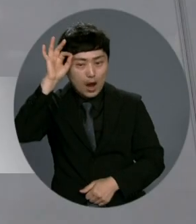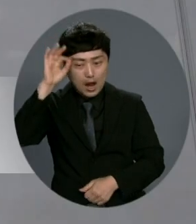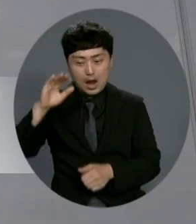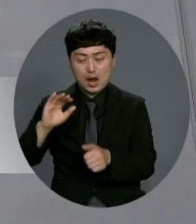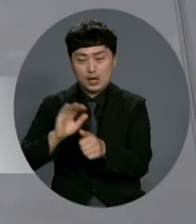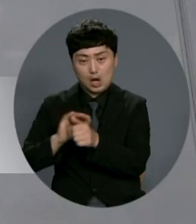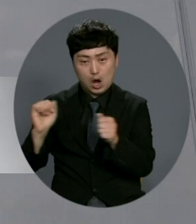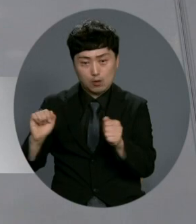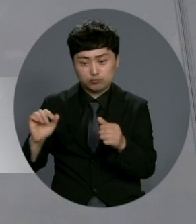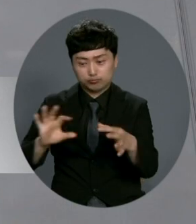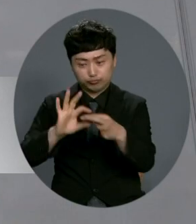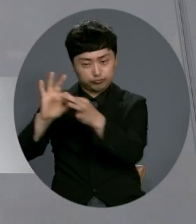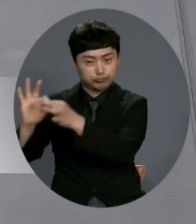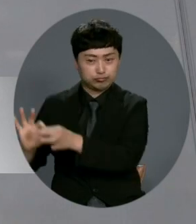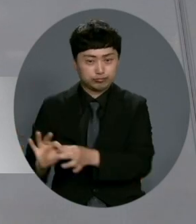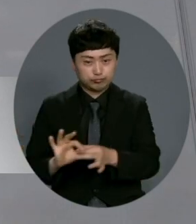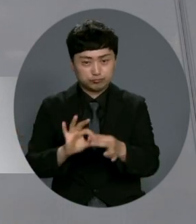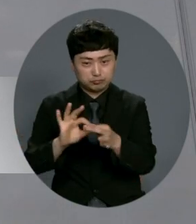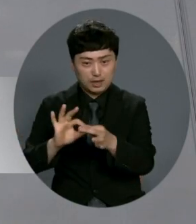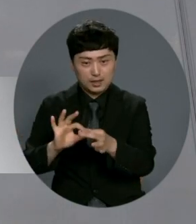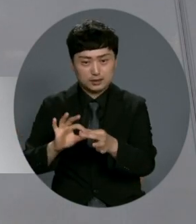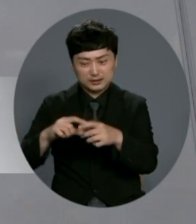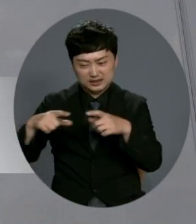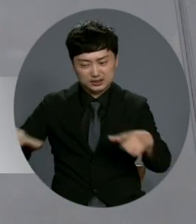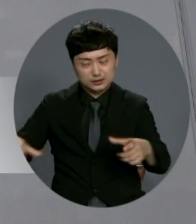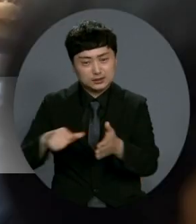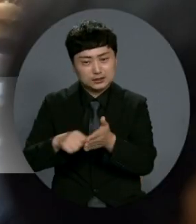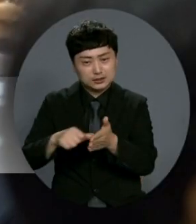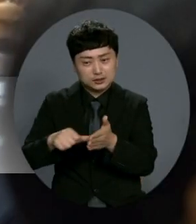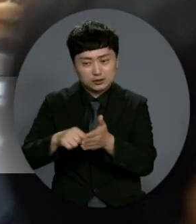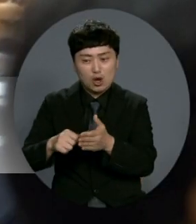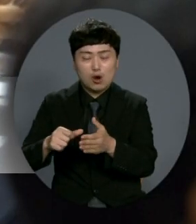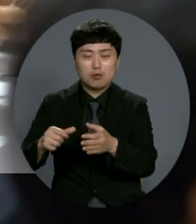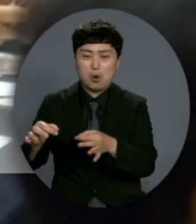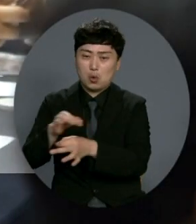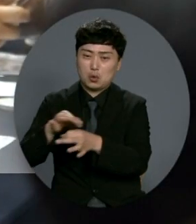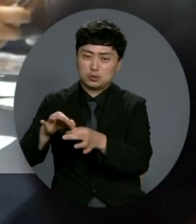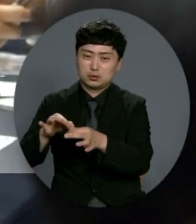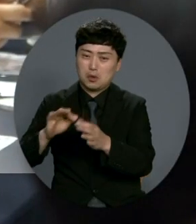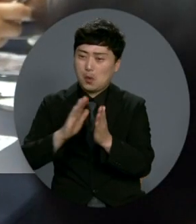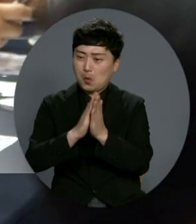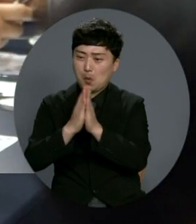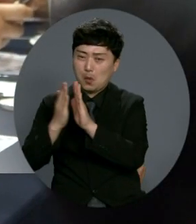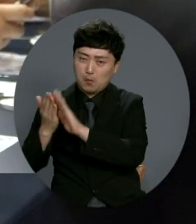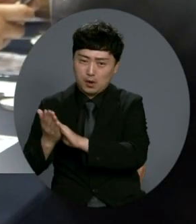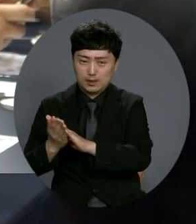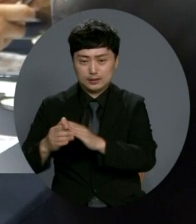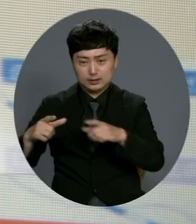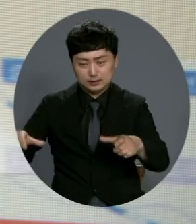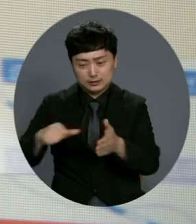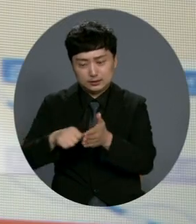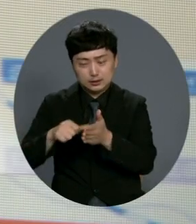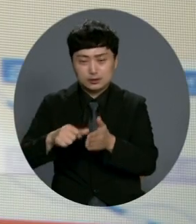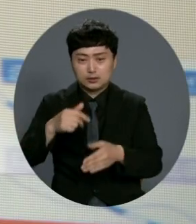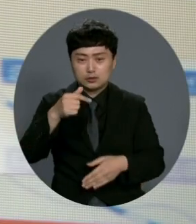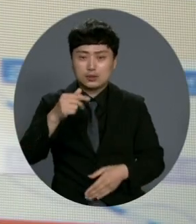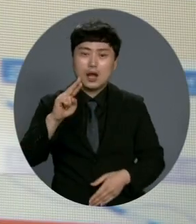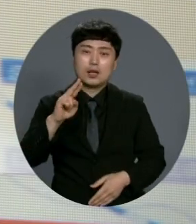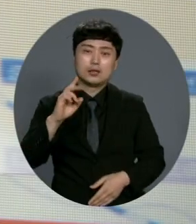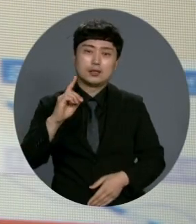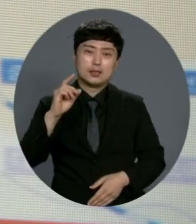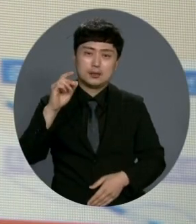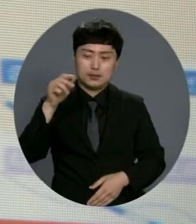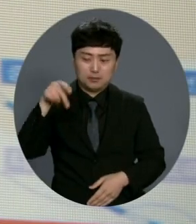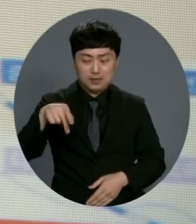경북의 산업도시와 연계해 하나의 대형 경제권을 형성한다면 지역 총생산 만년 꼴찌에서 벗어날